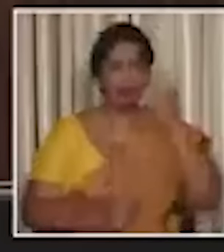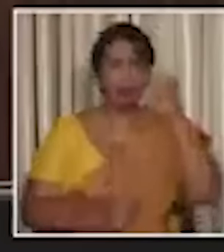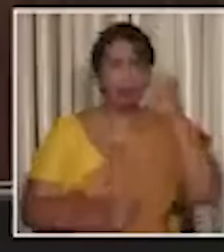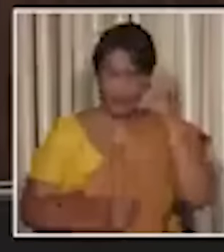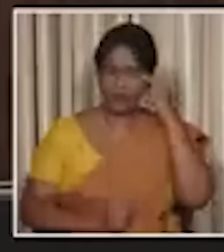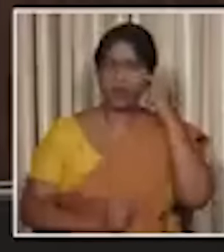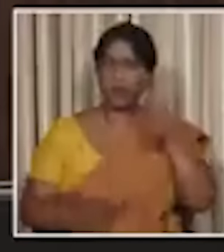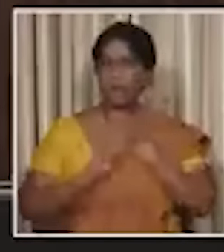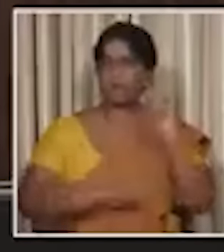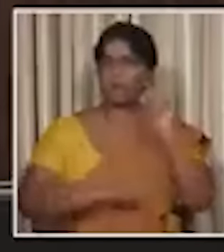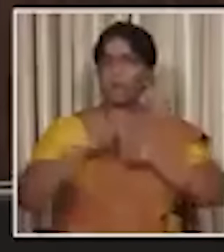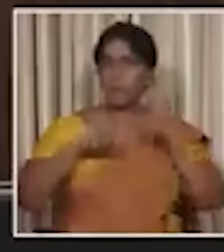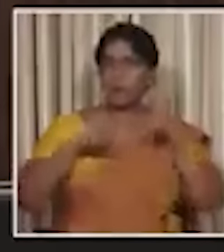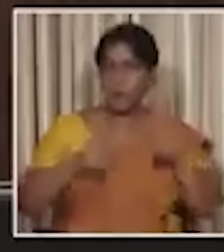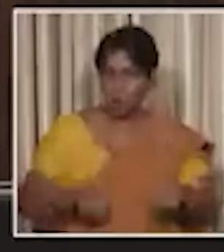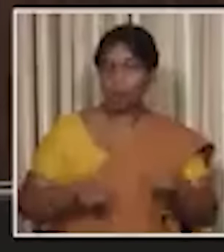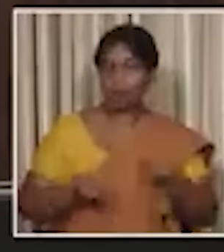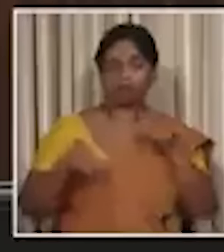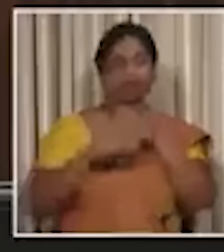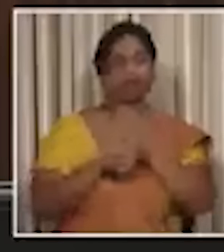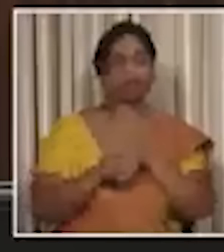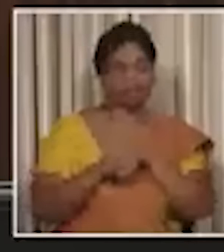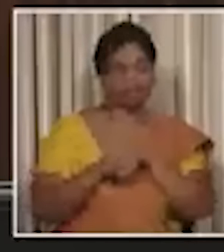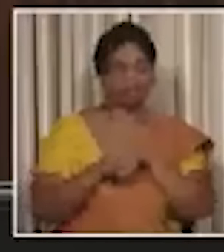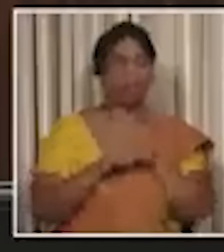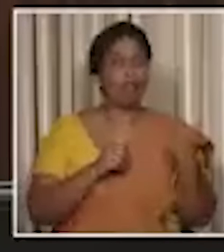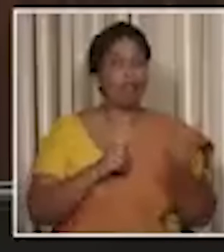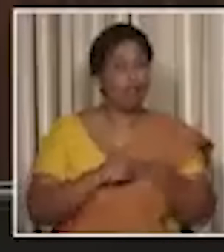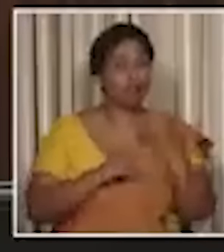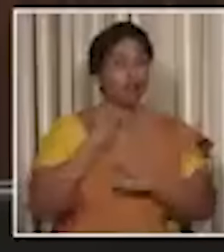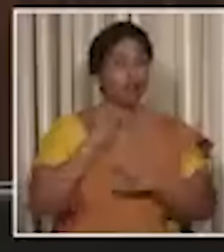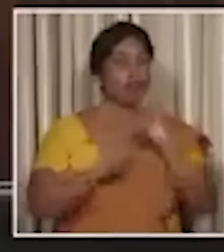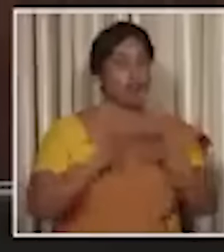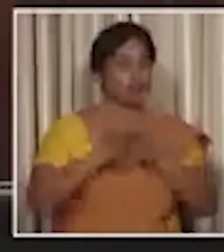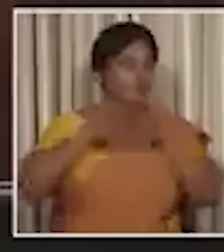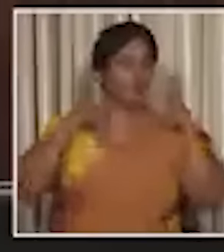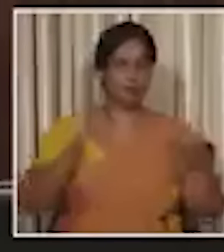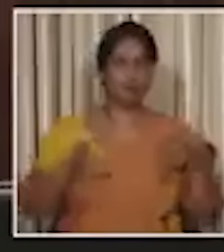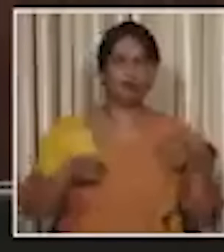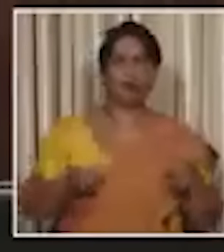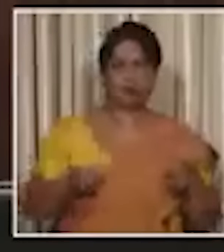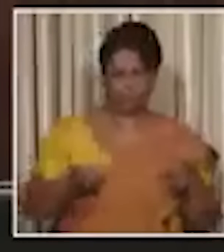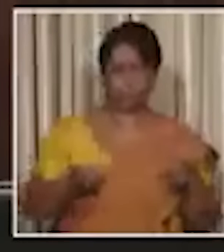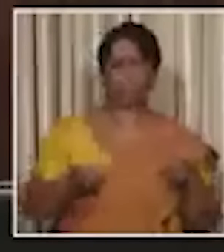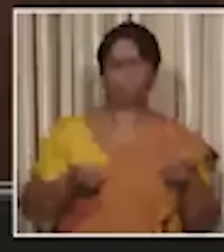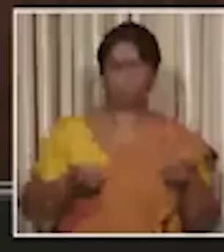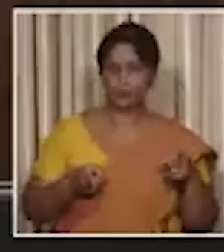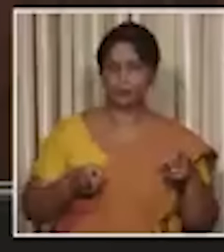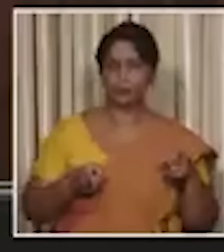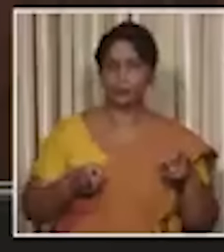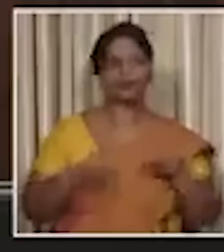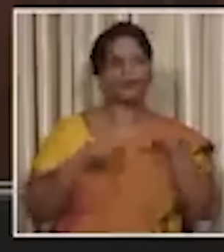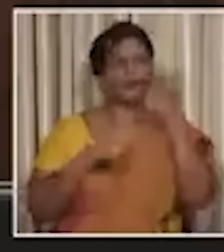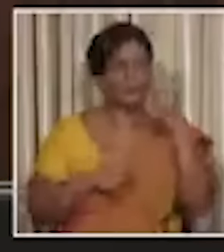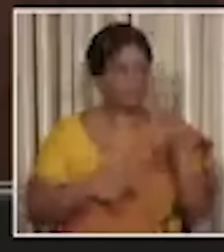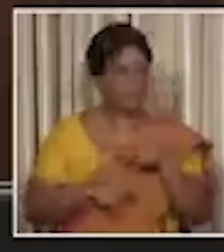මේ පාර්ලිමේන්තුව අද සමන්විත වෙන්නේ අලුත් මන්ත්‍රීවරු විශාල ප්‍රමාණයකින්. ඒ යුක්තිය